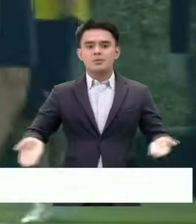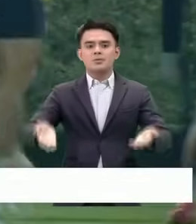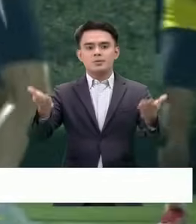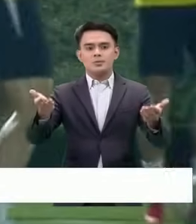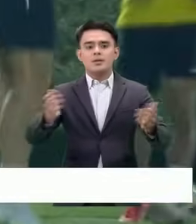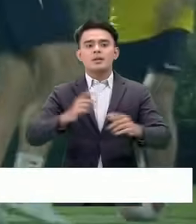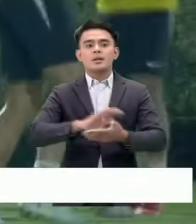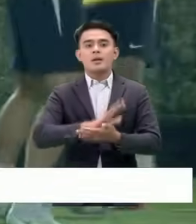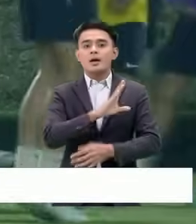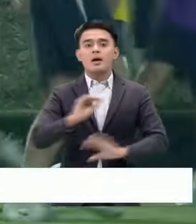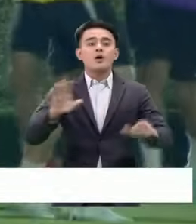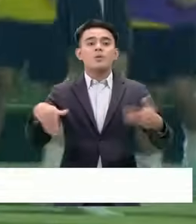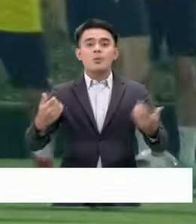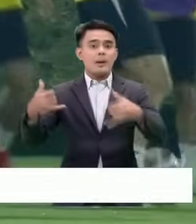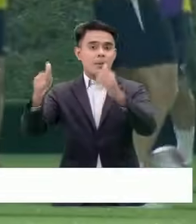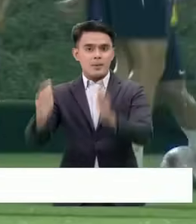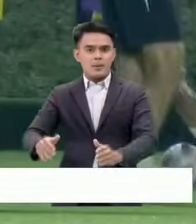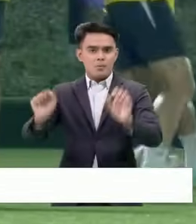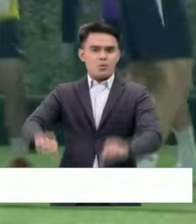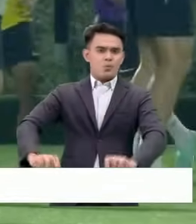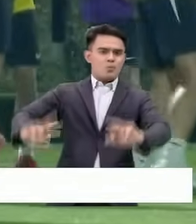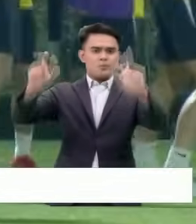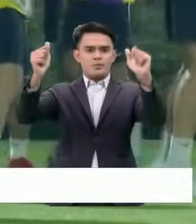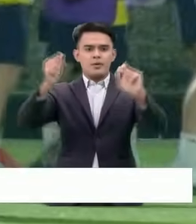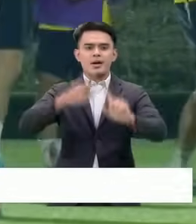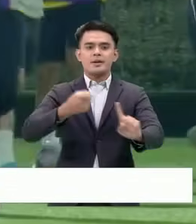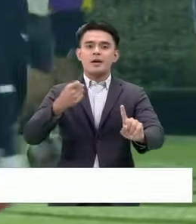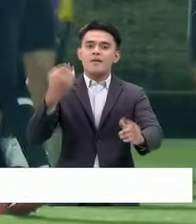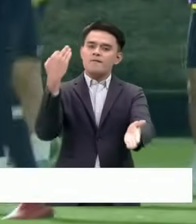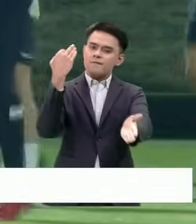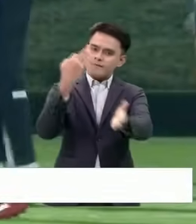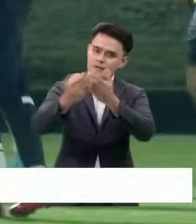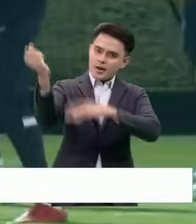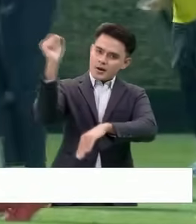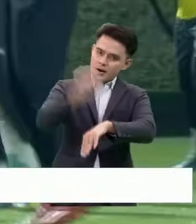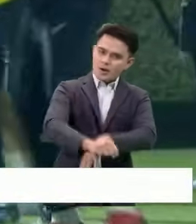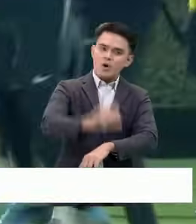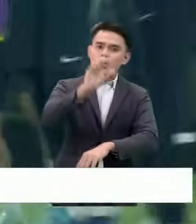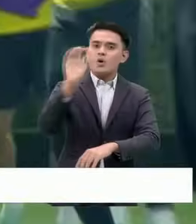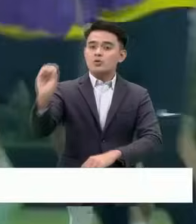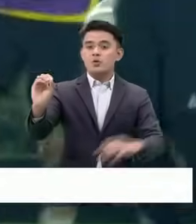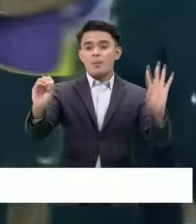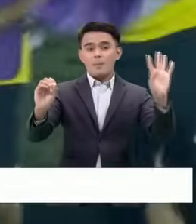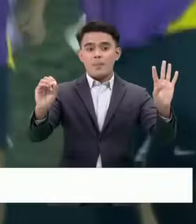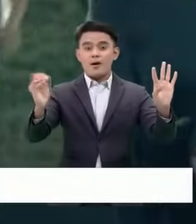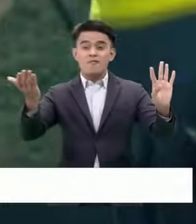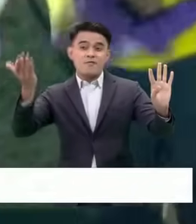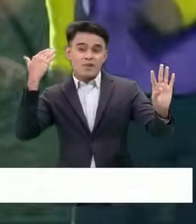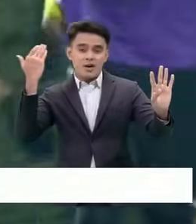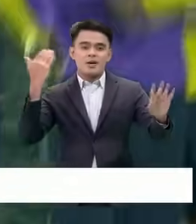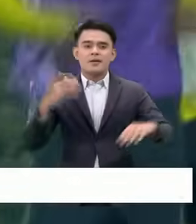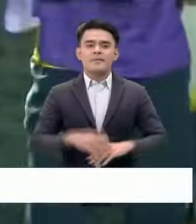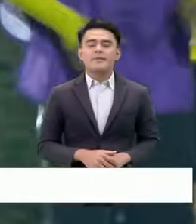bagaimana kemampuan pemain untuk bangkit daripada kekalahan 04 kepada Jordan pada aksi